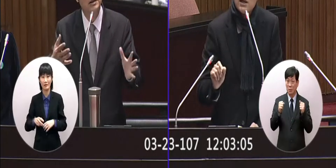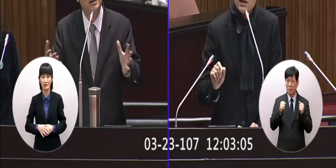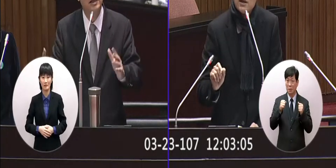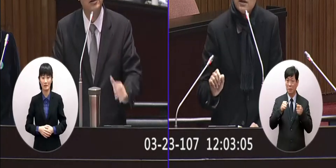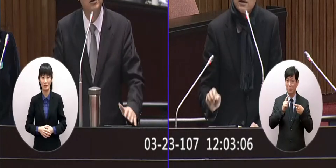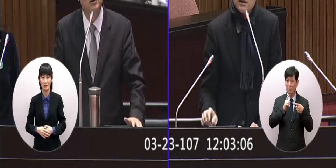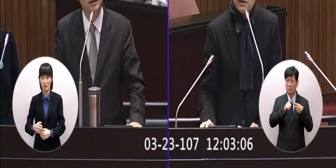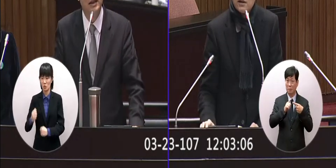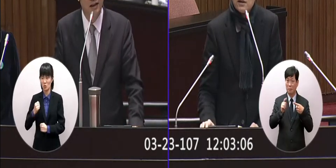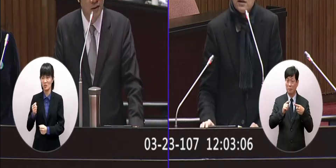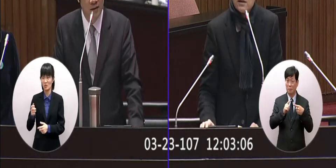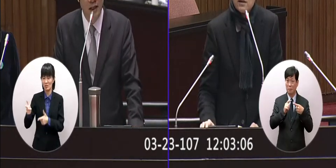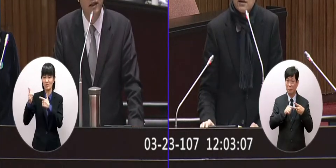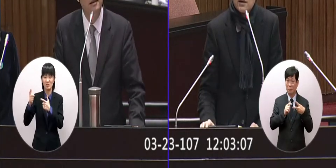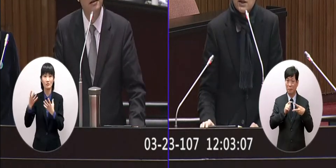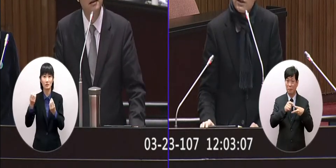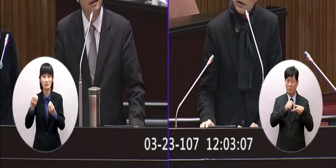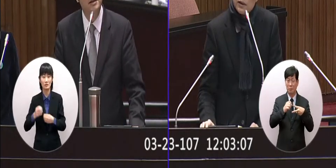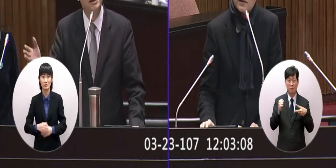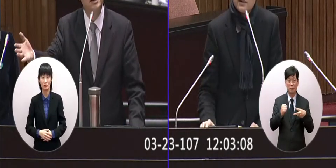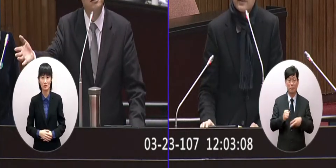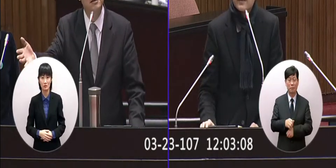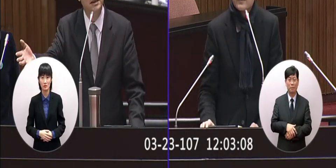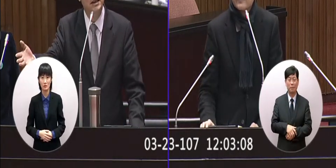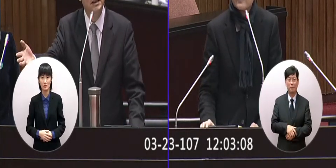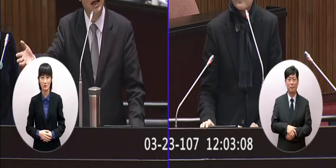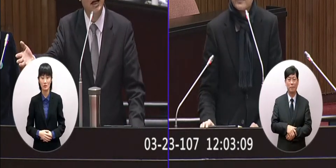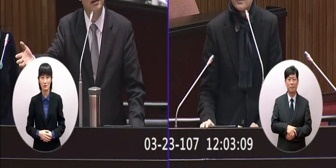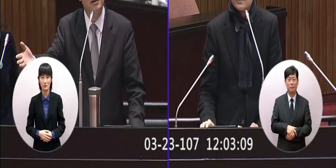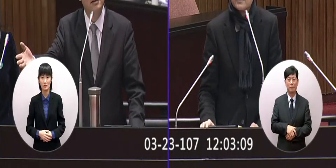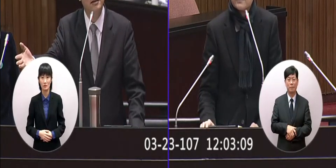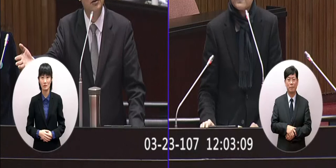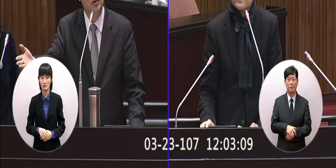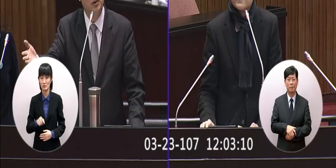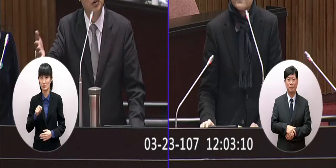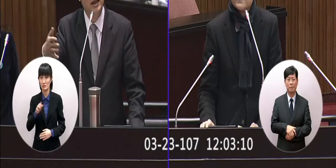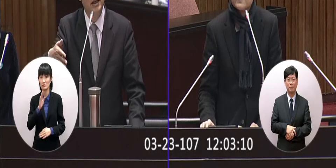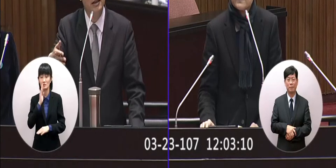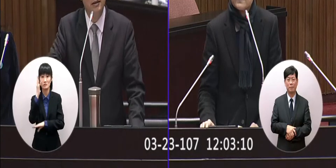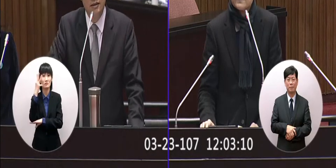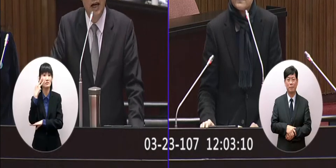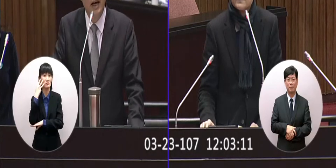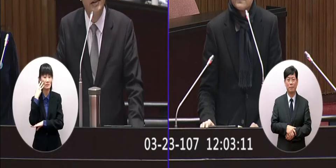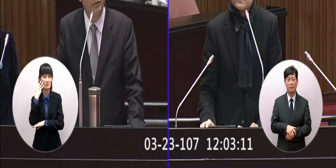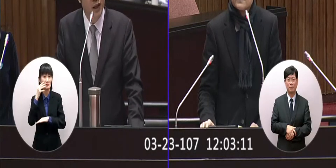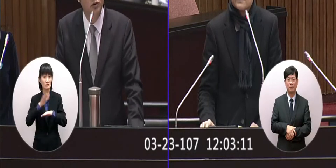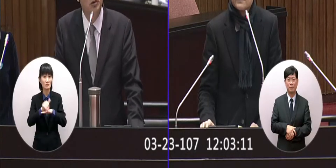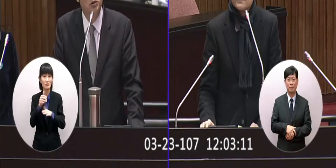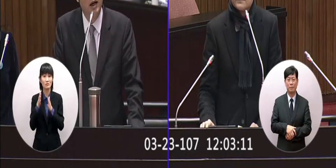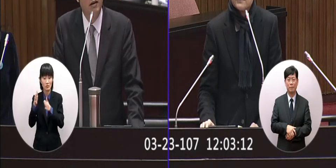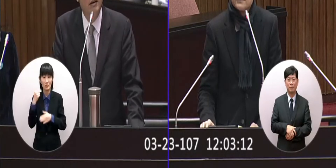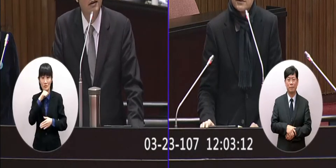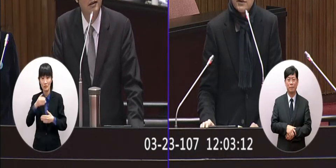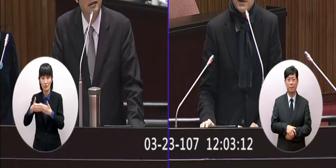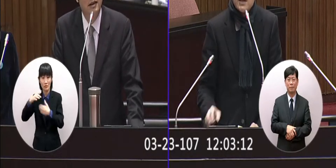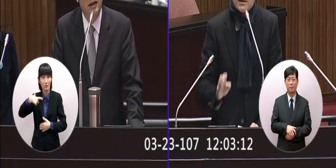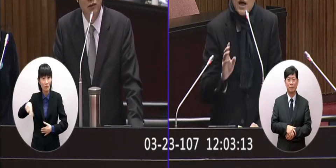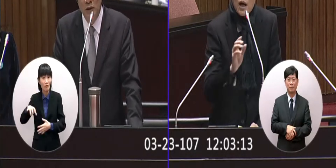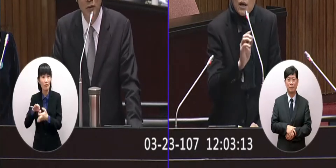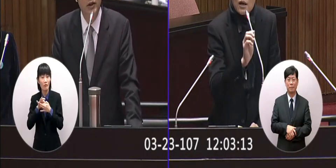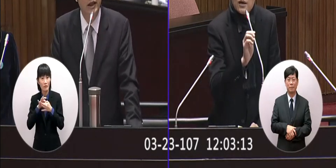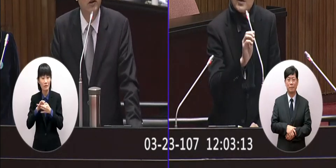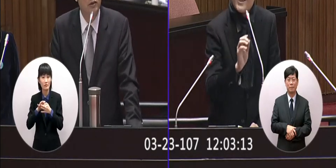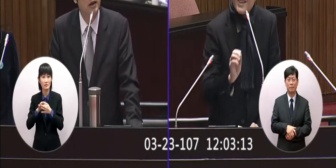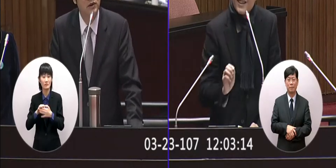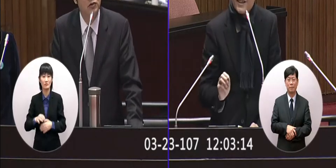没有军事上的对战，哦，大概这个是政治家所对两岸的描述了哈。哦，